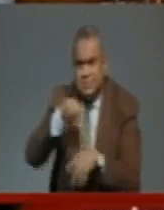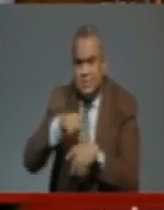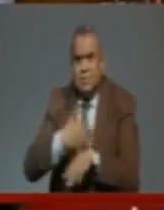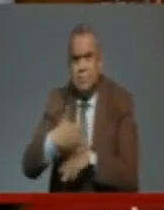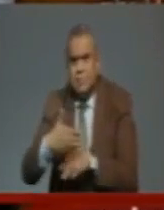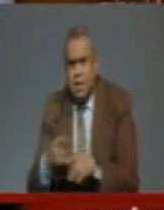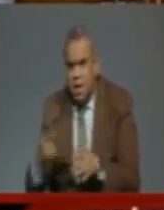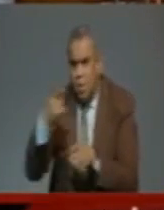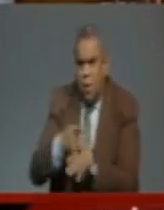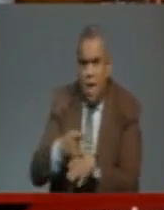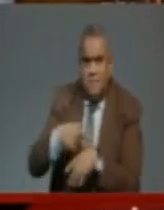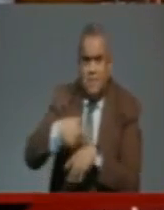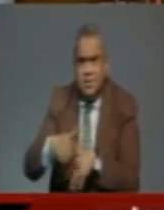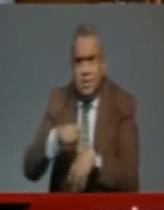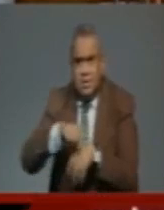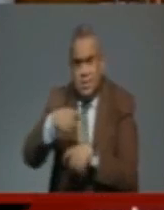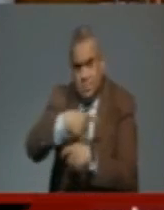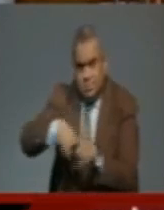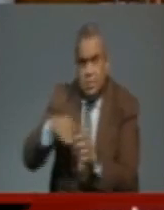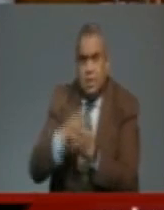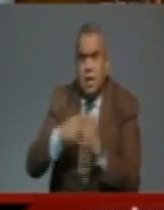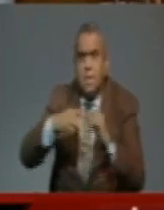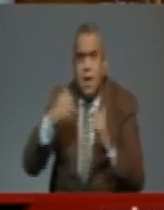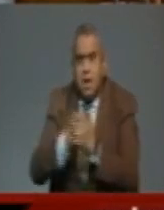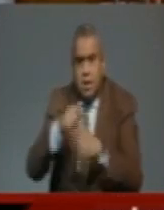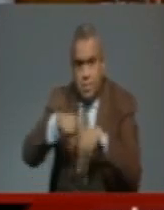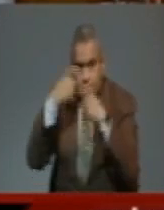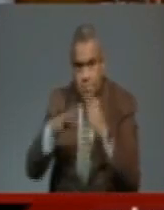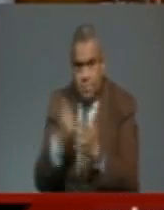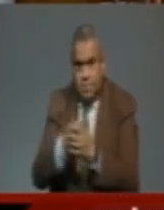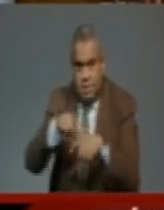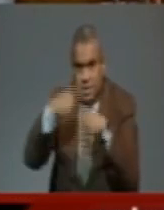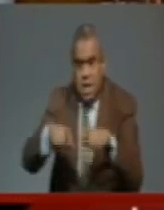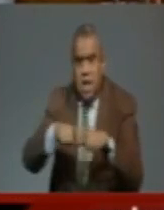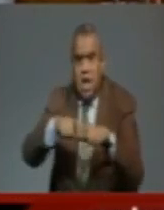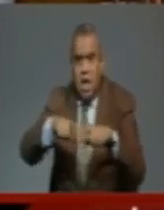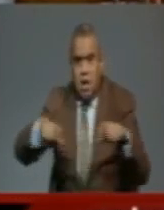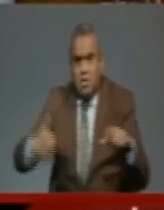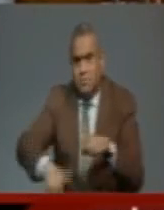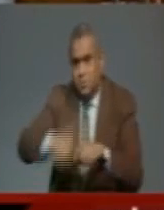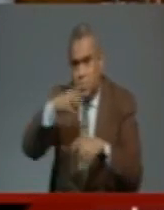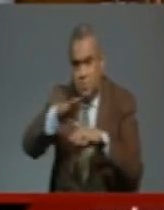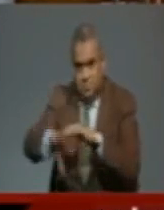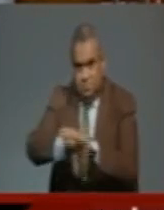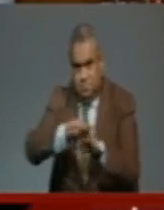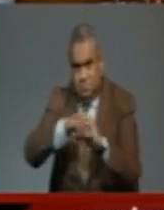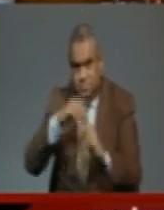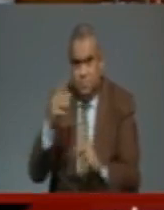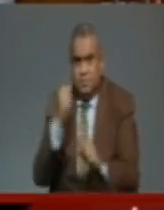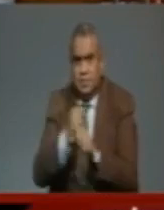هنا وفي الميه ايضا نتيجه ان ما كانش في اراضي موجوده، عملنا الرصيف ده فن بالكامل، واصبح دلوقتي بقت مراكب